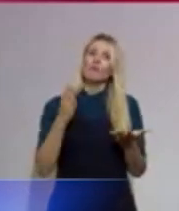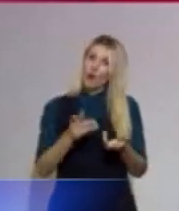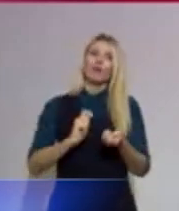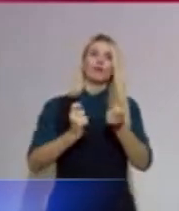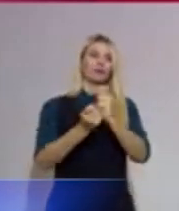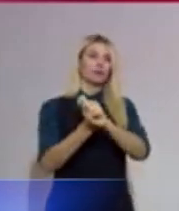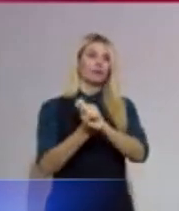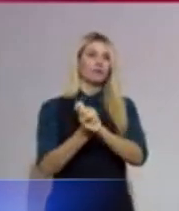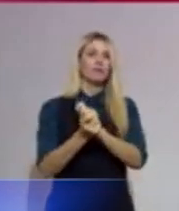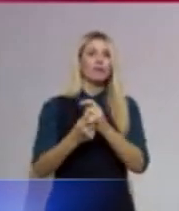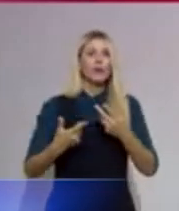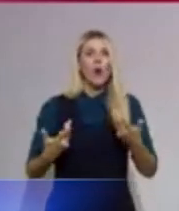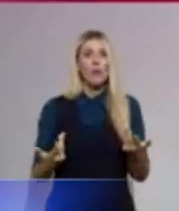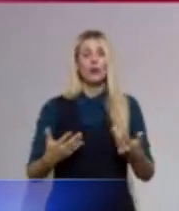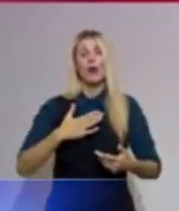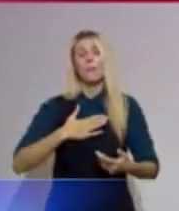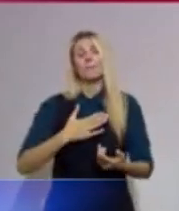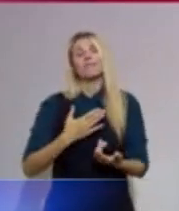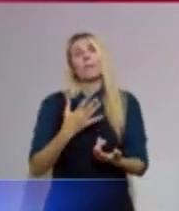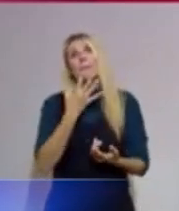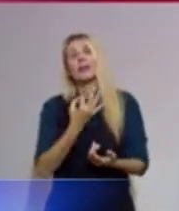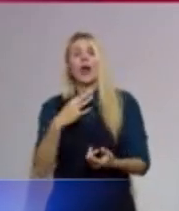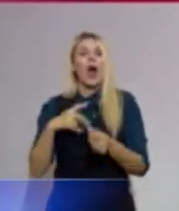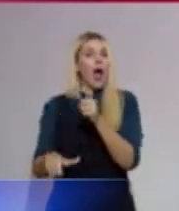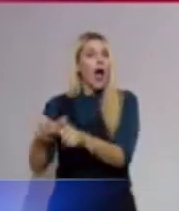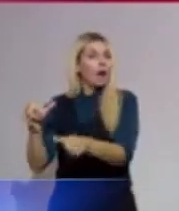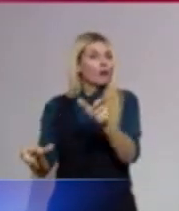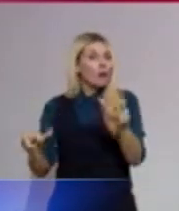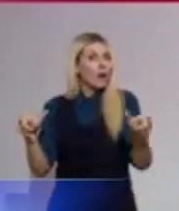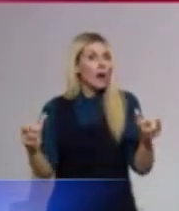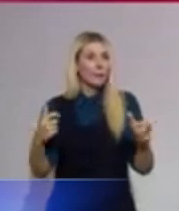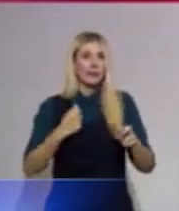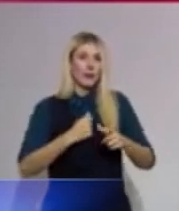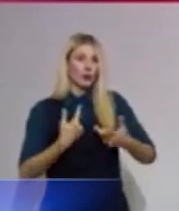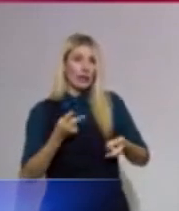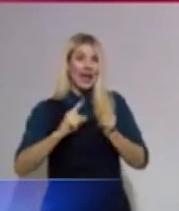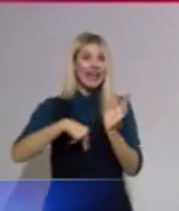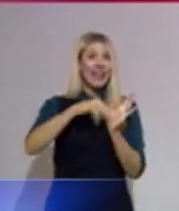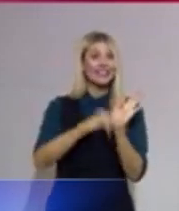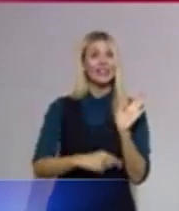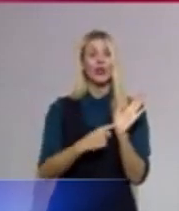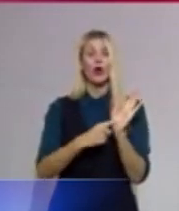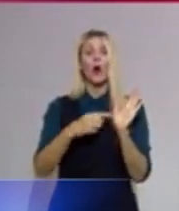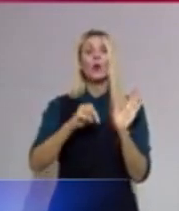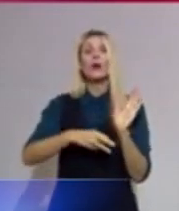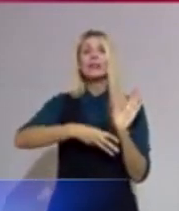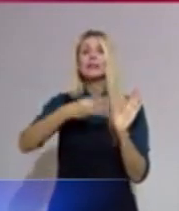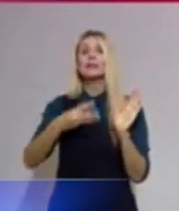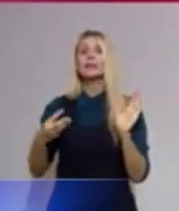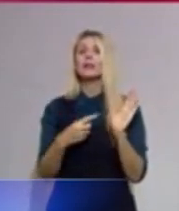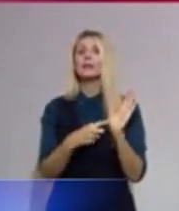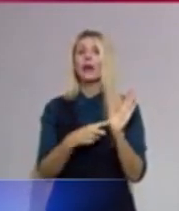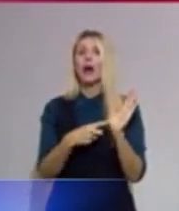δεν νοείται και δεν νομίζω ότι πιστεύει κανένας ότι το καταστατικό του ΣΥΡΙΖΑ Προοδευτική Συμμαχία